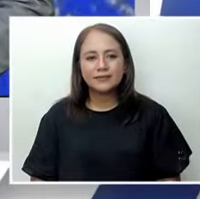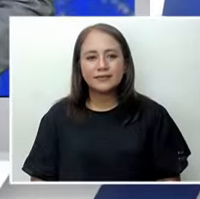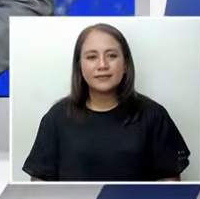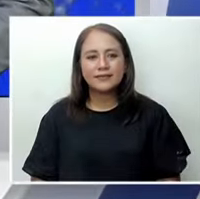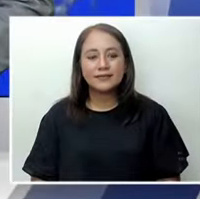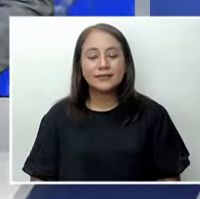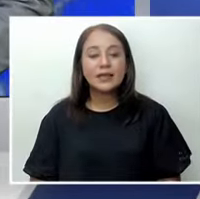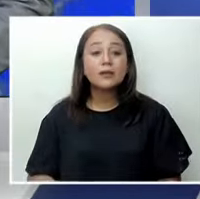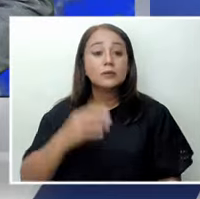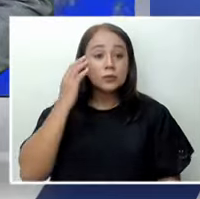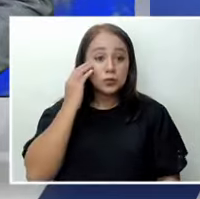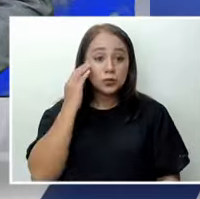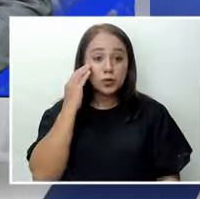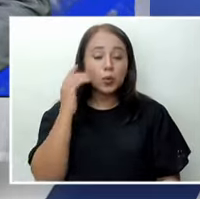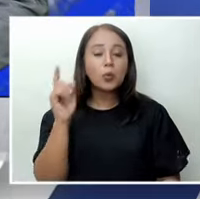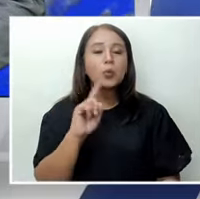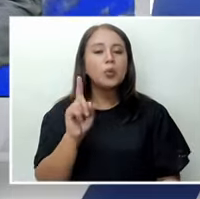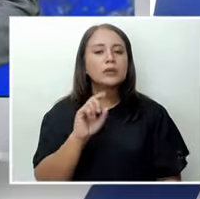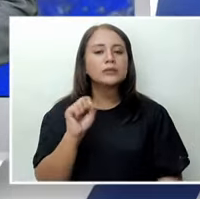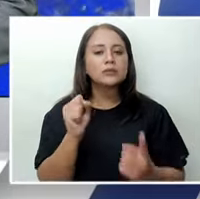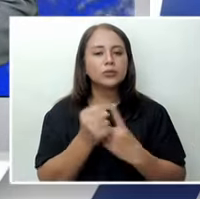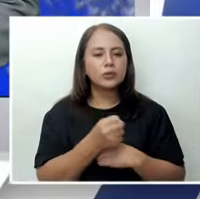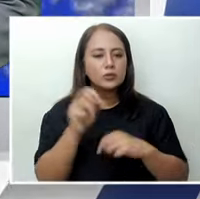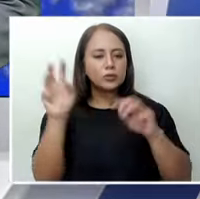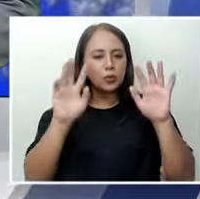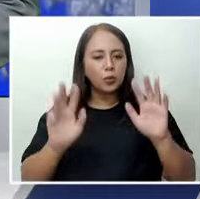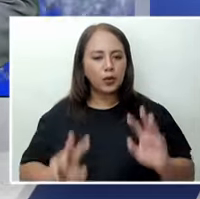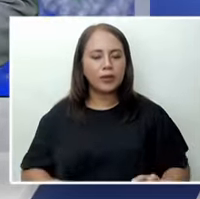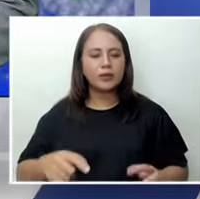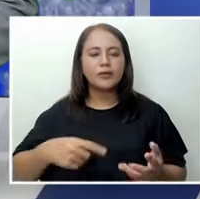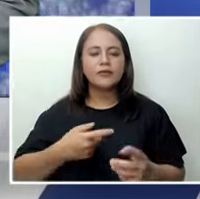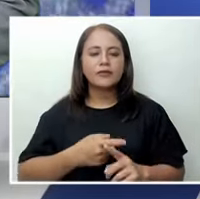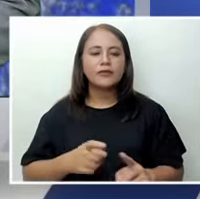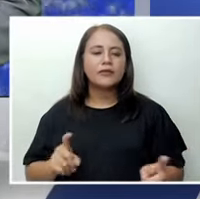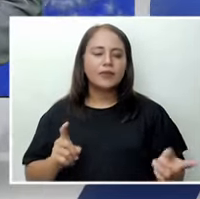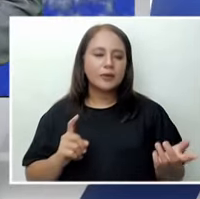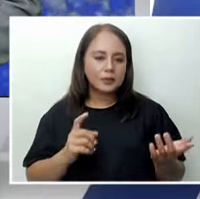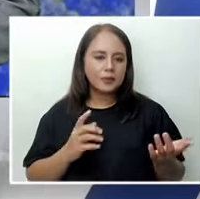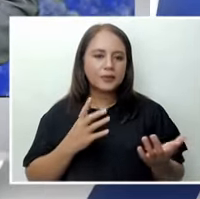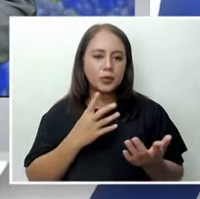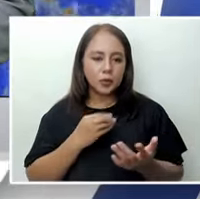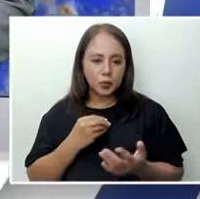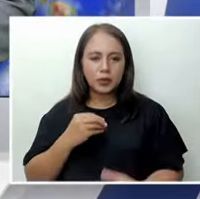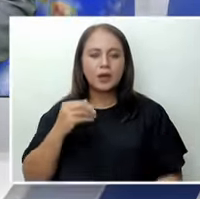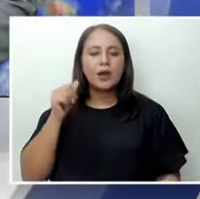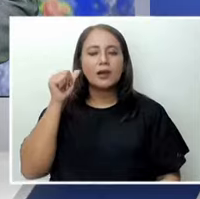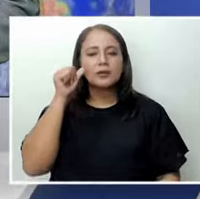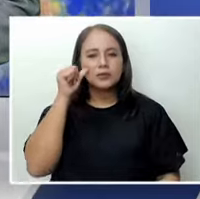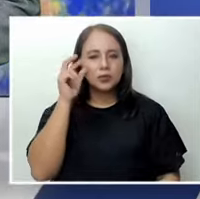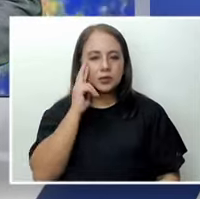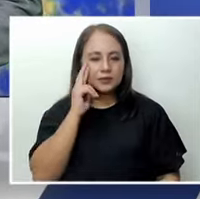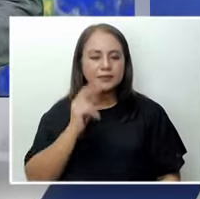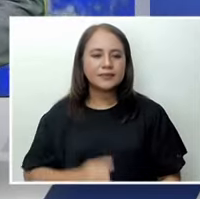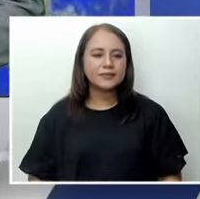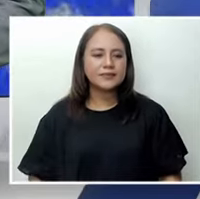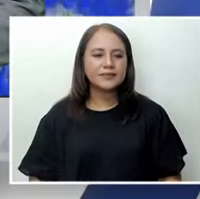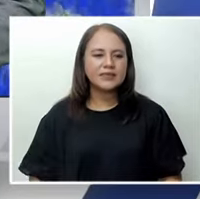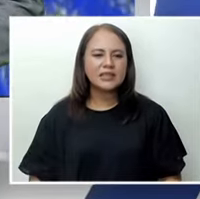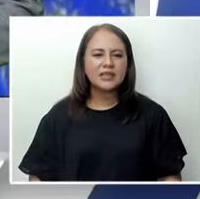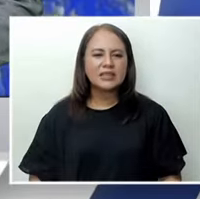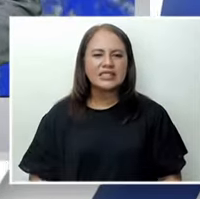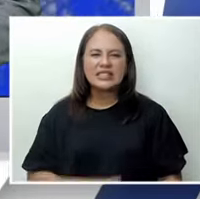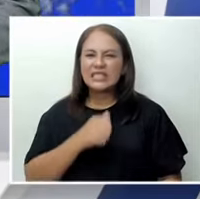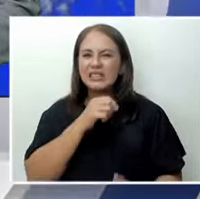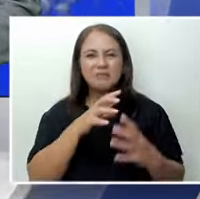Alamin natin ang magiging lagay ng panahon mula kay ABS-CBN resident meteorologist Ariel Rojas. Ariel, bigaanong